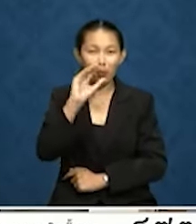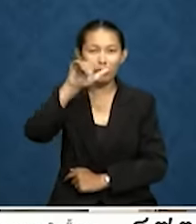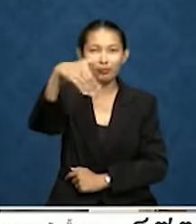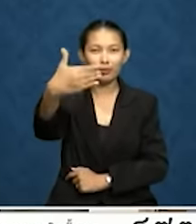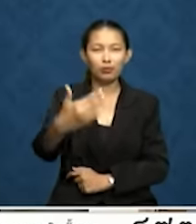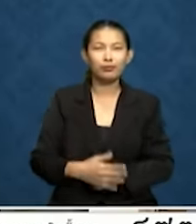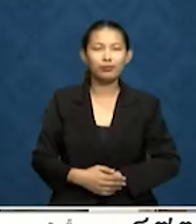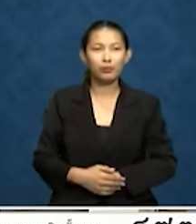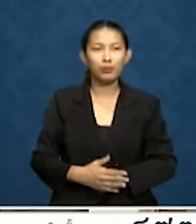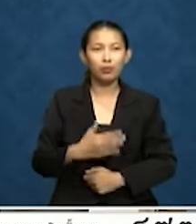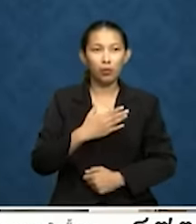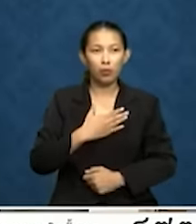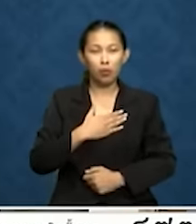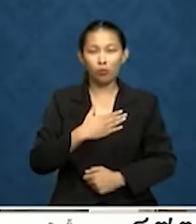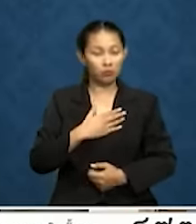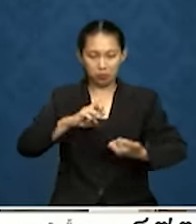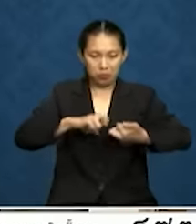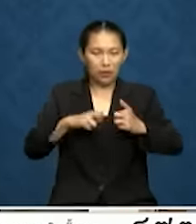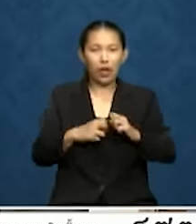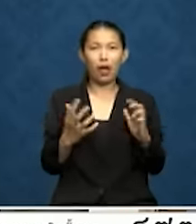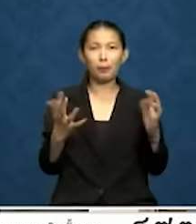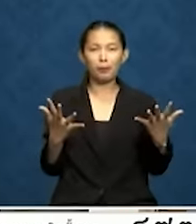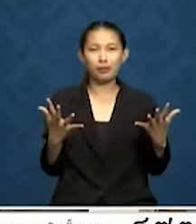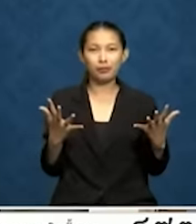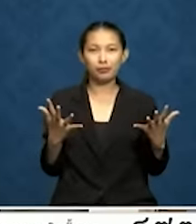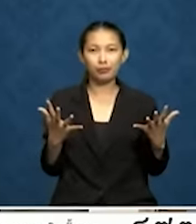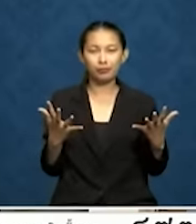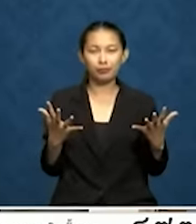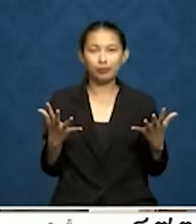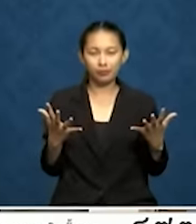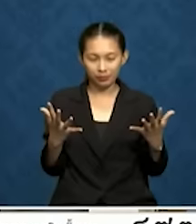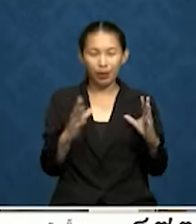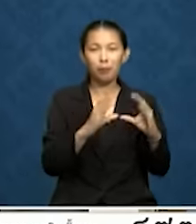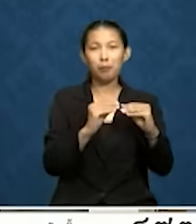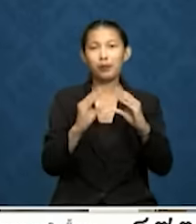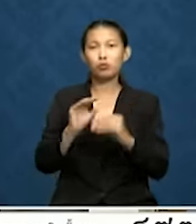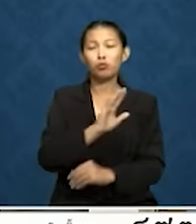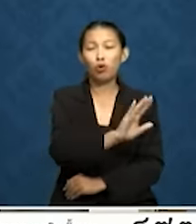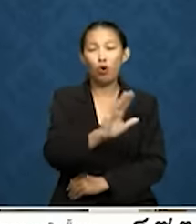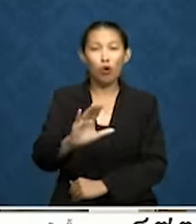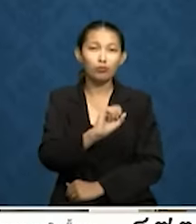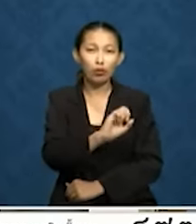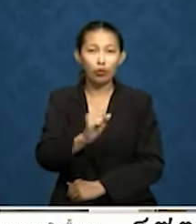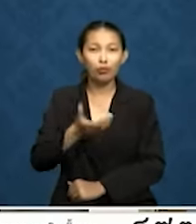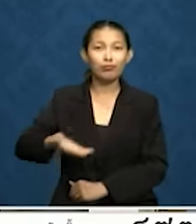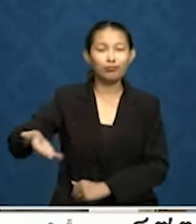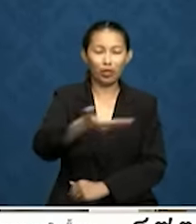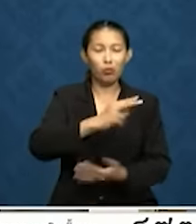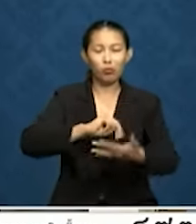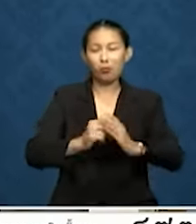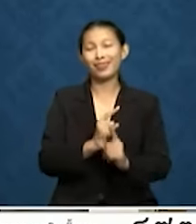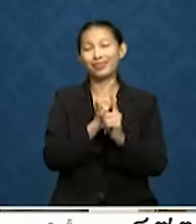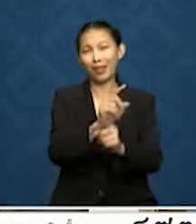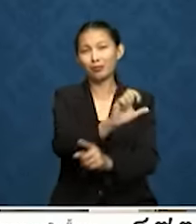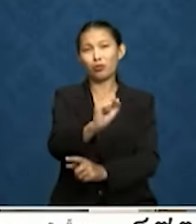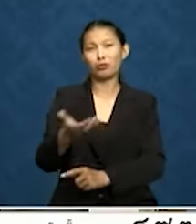นะครับผมไม่มีปัญหาอะไรครับก็เป็นที่ประชุมของสมาชิกก็ต้องว่าไปตามสมาชิกถ้